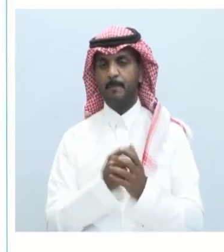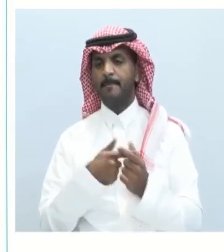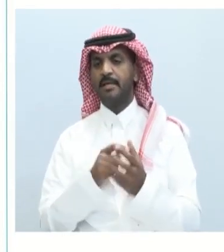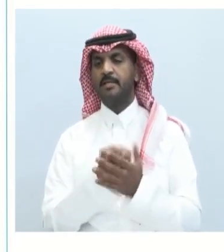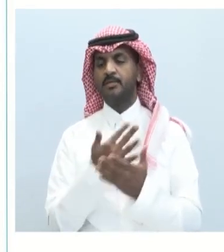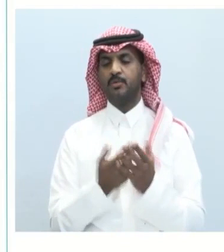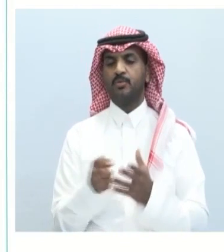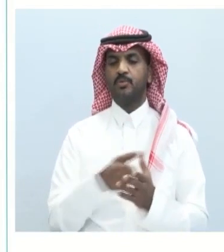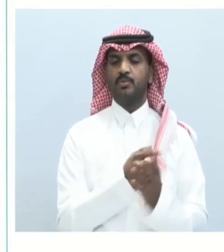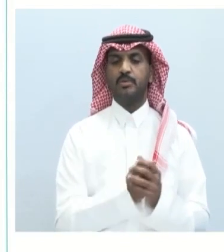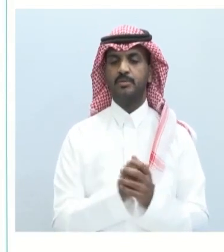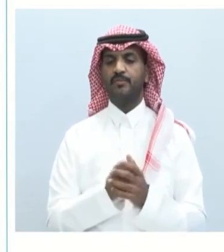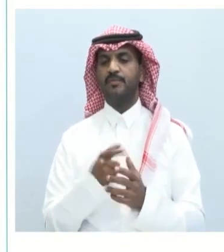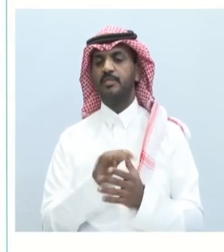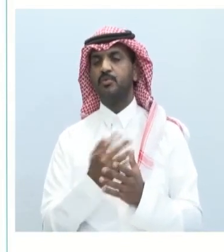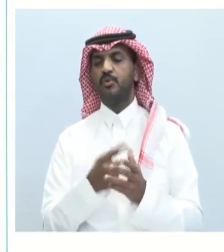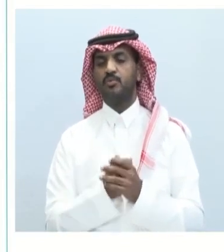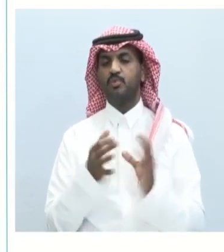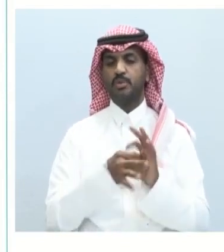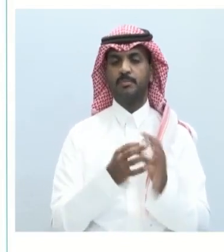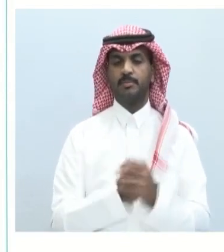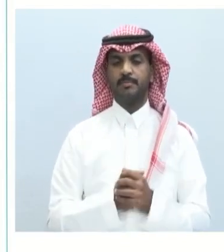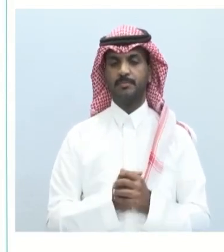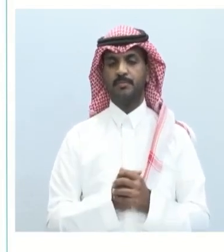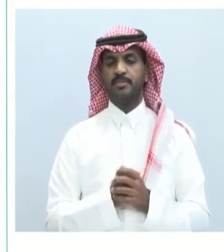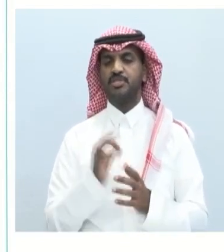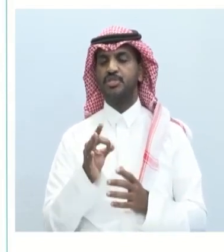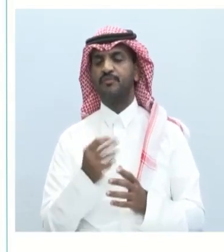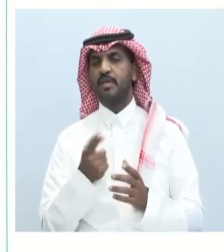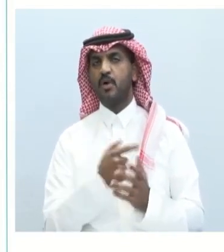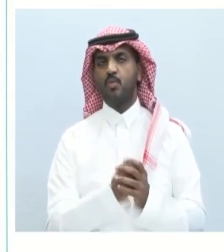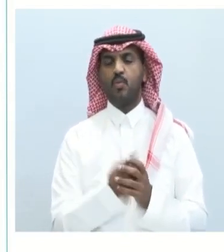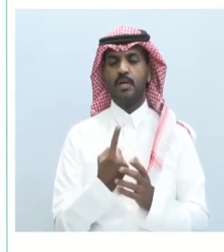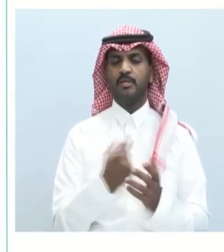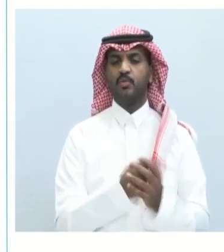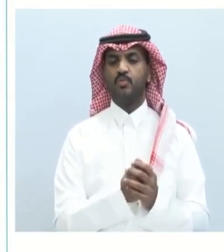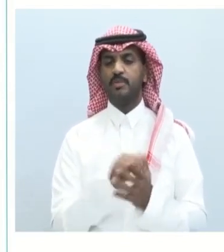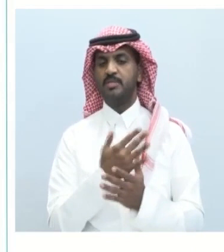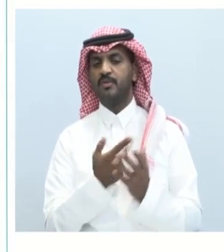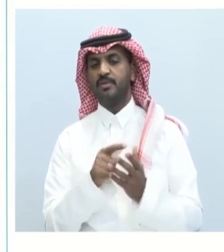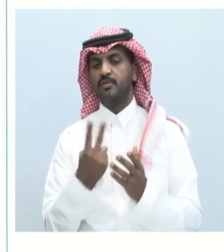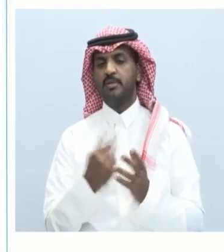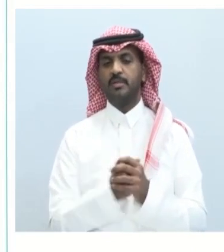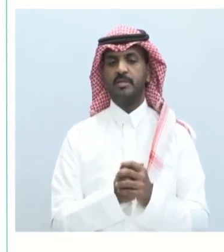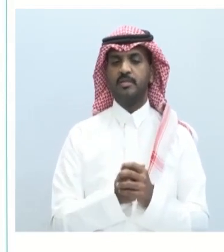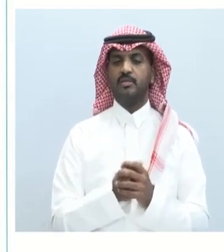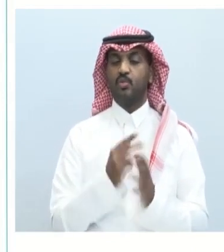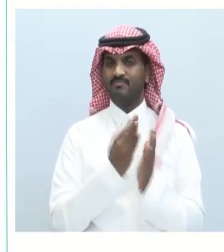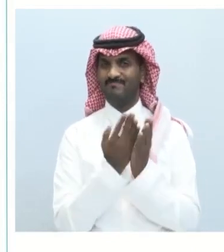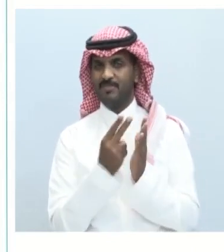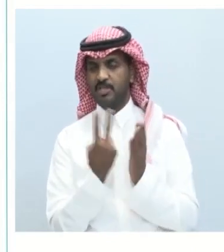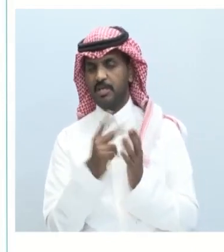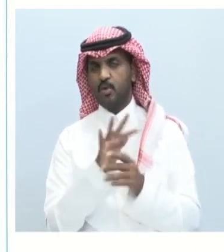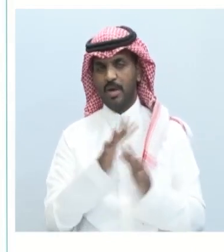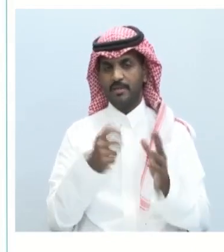يكون كل سجل في الجدول الاول مرتبط به صفر او واحد من السجلات والجدول الثاني سجلين او